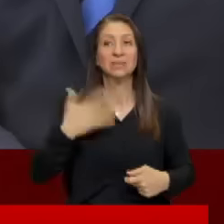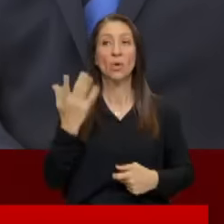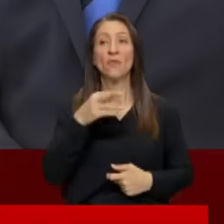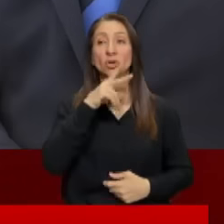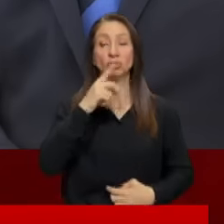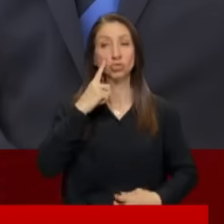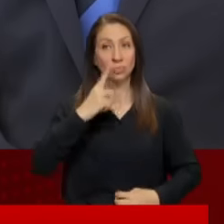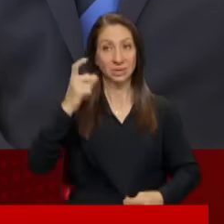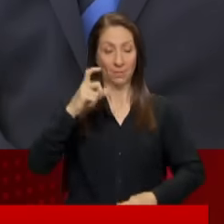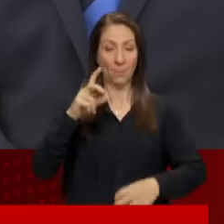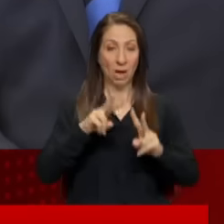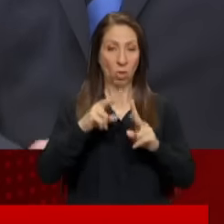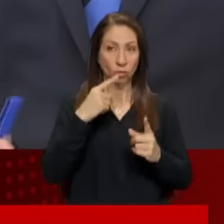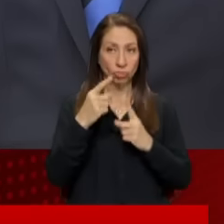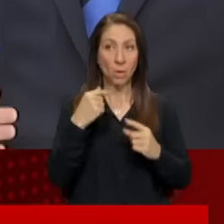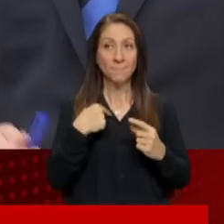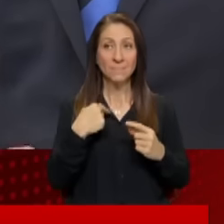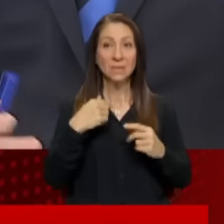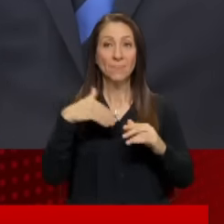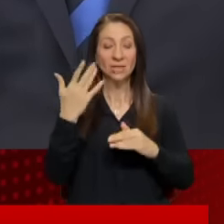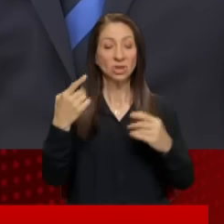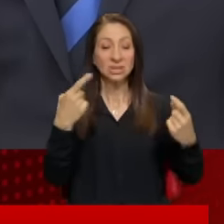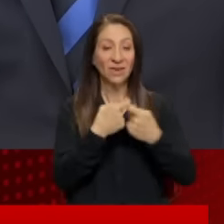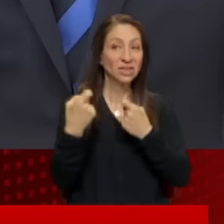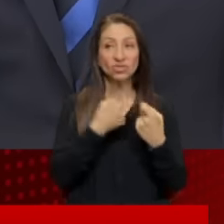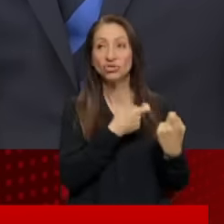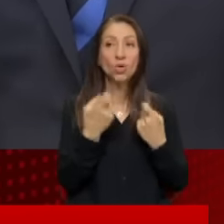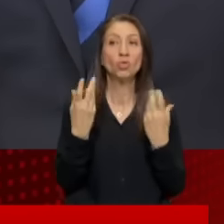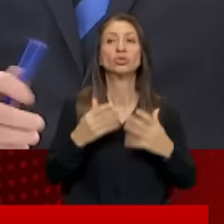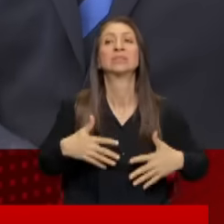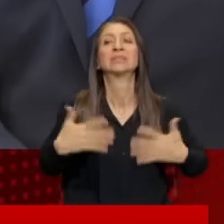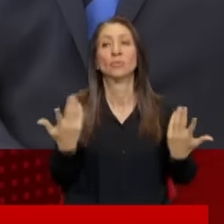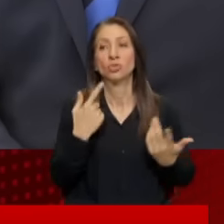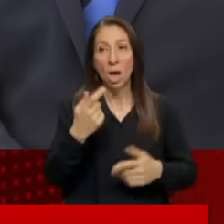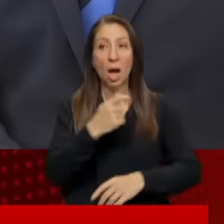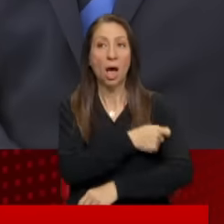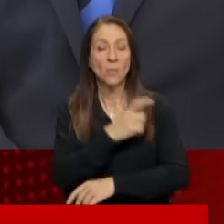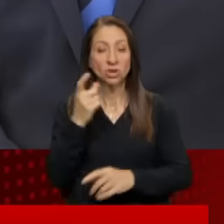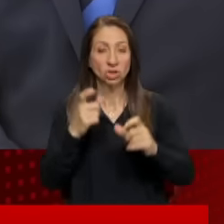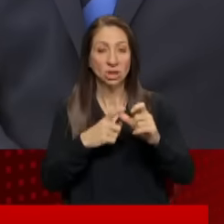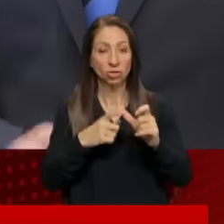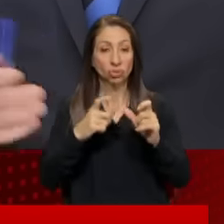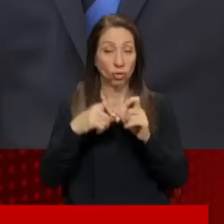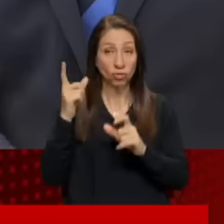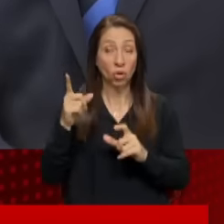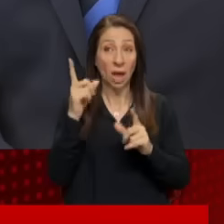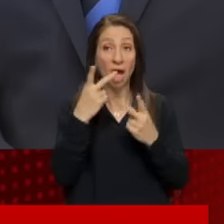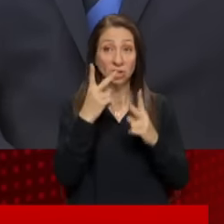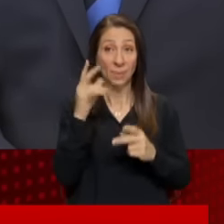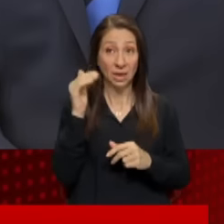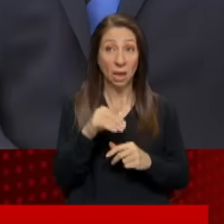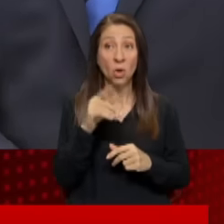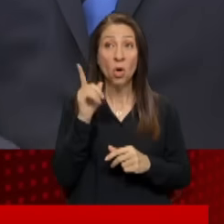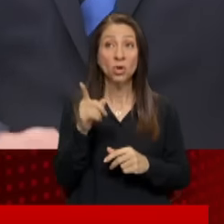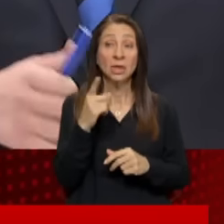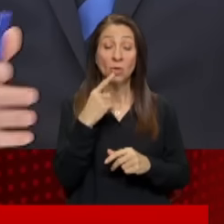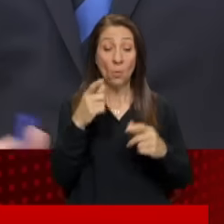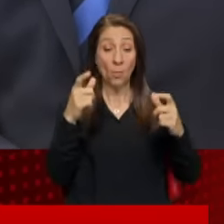Fransa Cumhurbaşkanı Macron konuştu. Biz başka çatışmalar olsun istemiyoruz dedi. Yine Alman Şansölye Scholz, ondan bir açıklama geldi. O